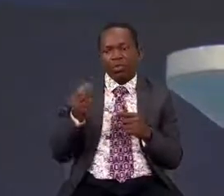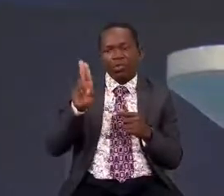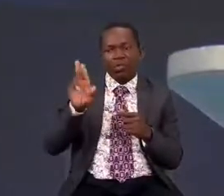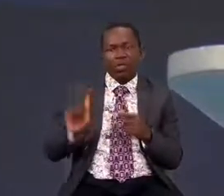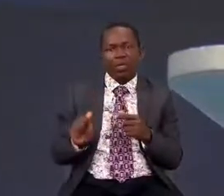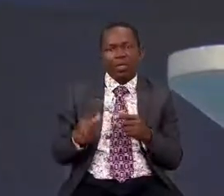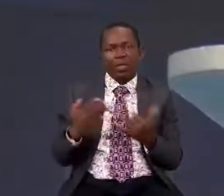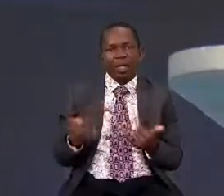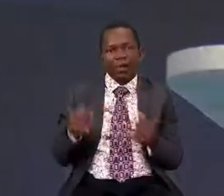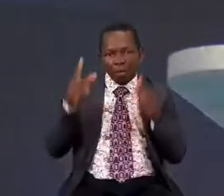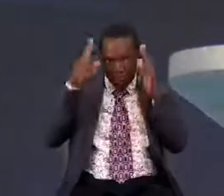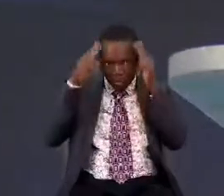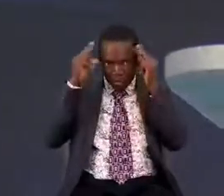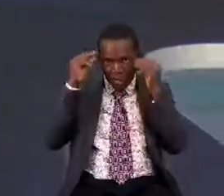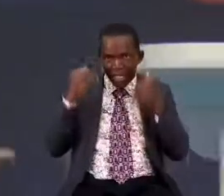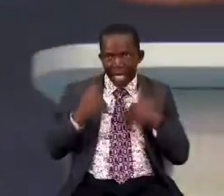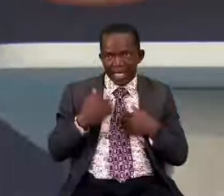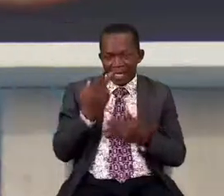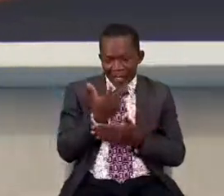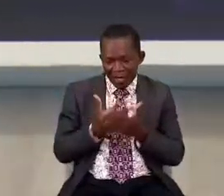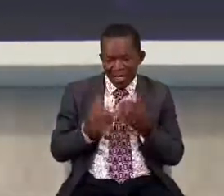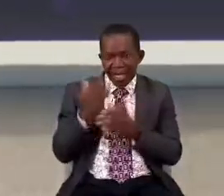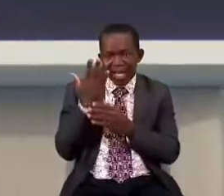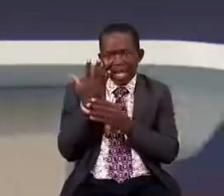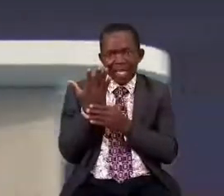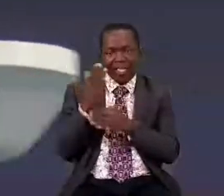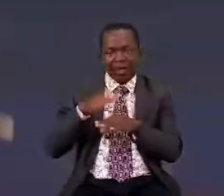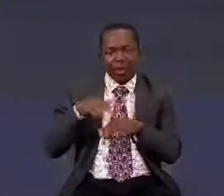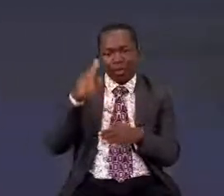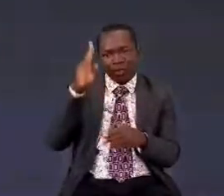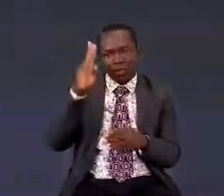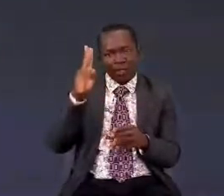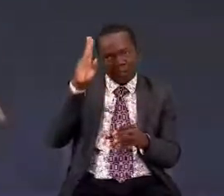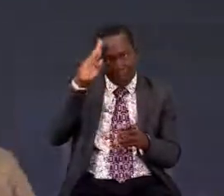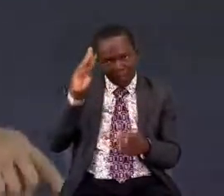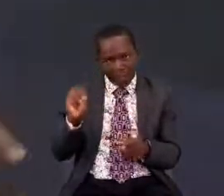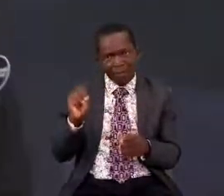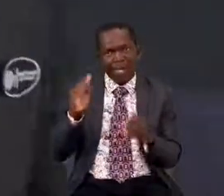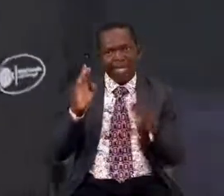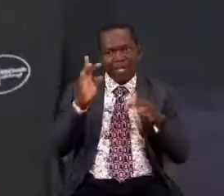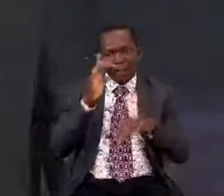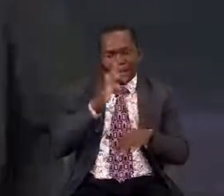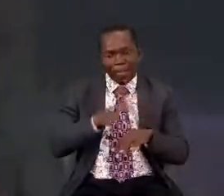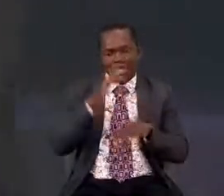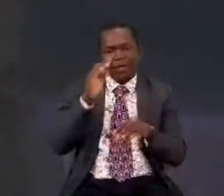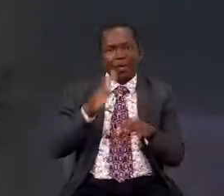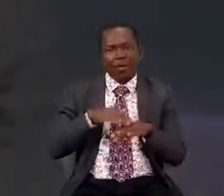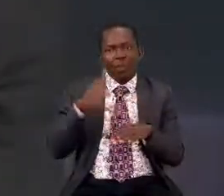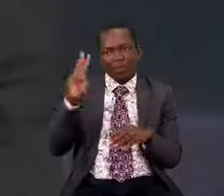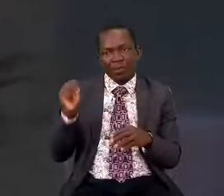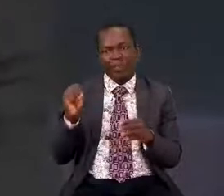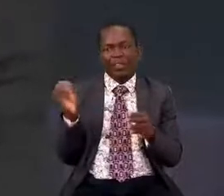avait imparti l'esprit des vainqueurs, l'esprit du courage, pour qu'il puisse